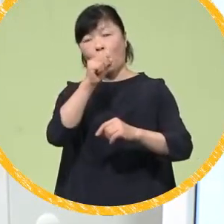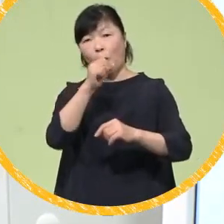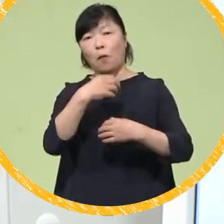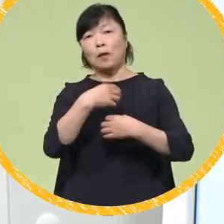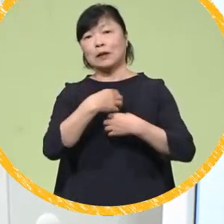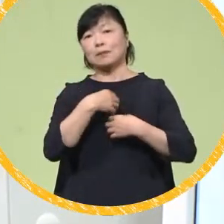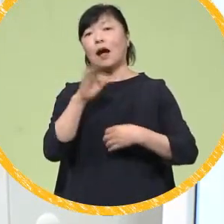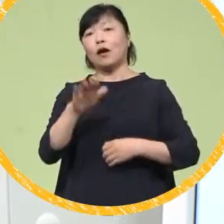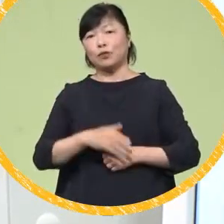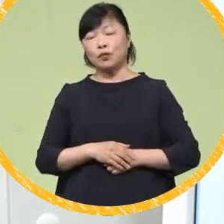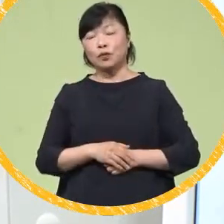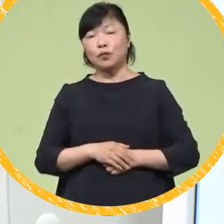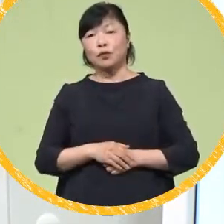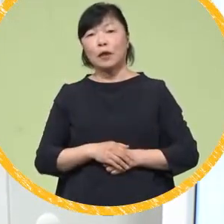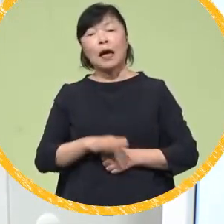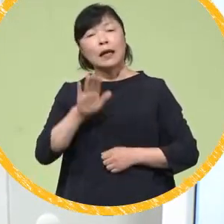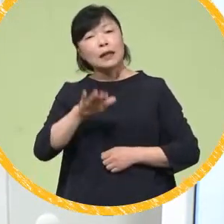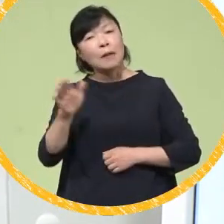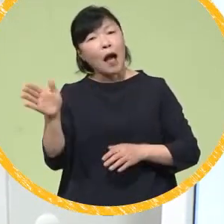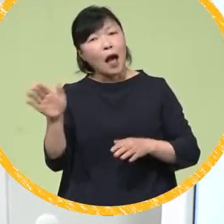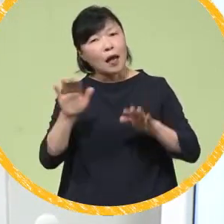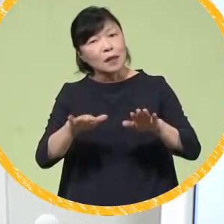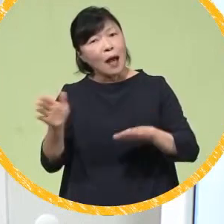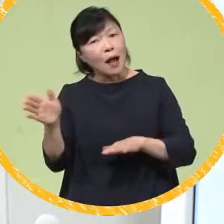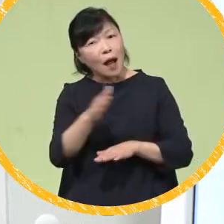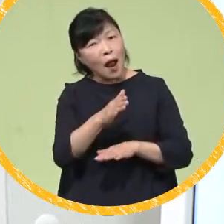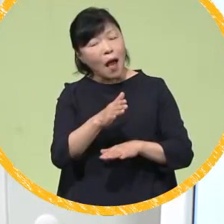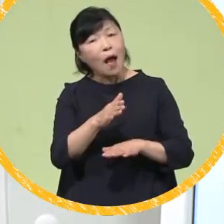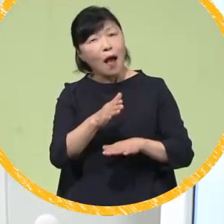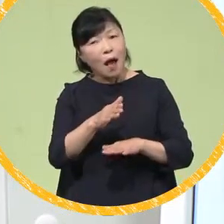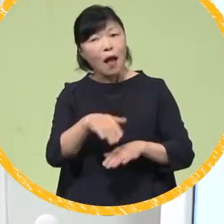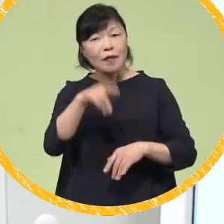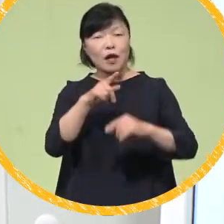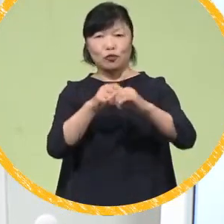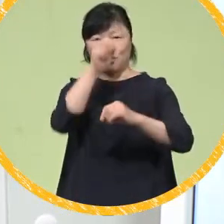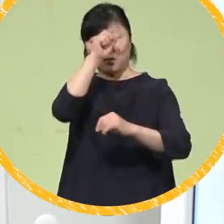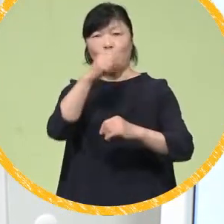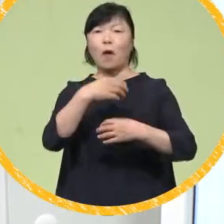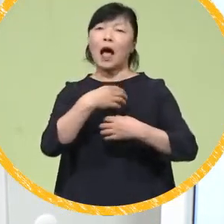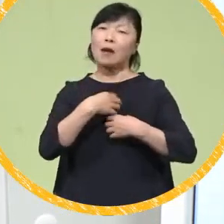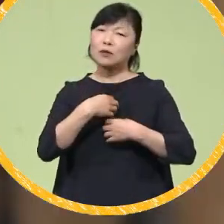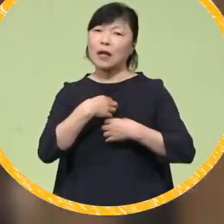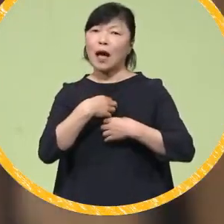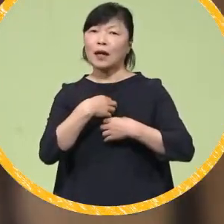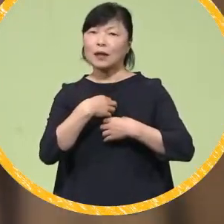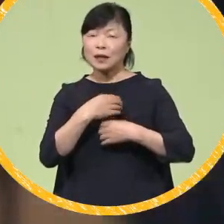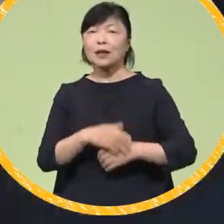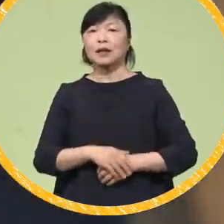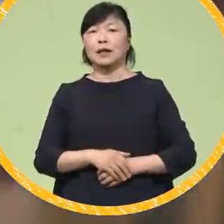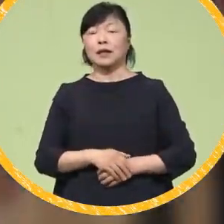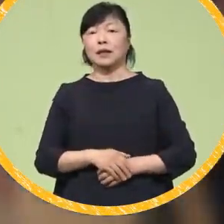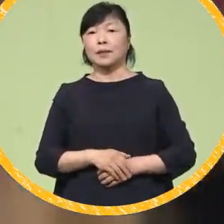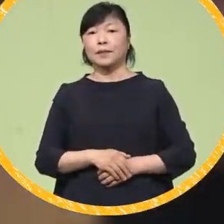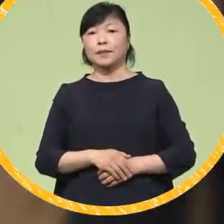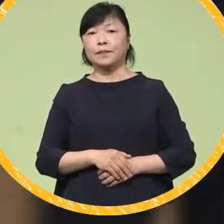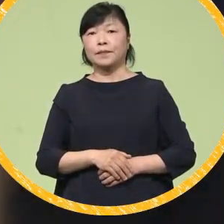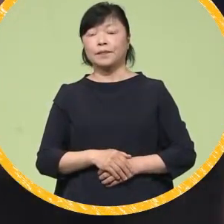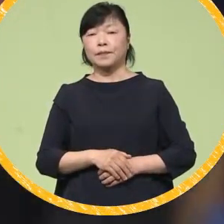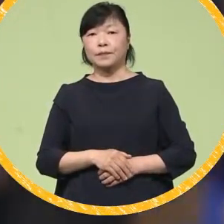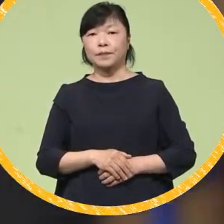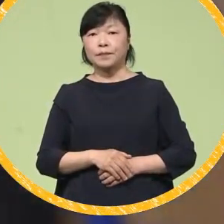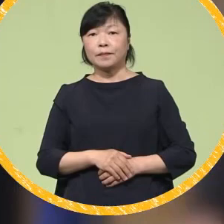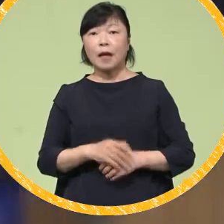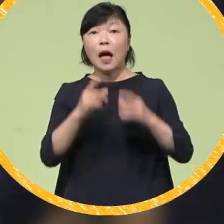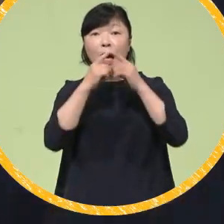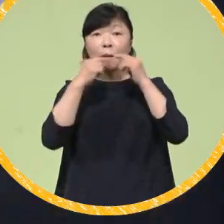言われてます。だから結構今からの時期が一番危ないかなって感じですね。はい、 そうですね。 そして気になるのが